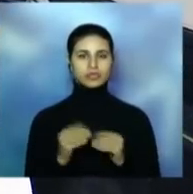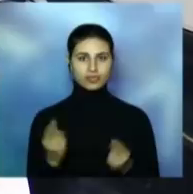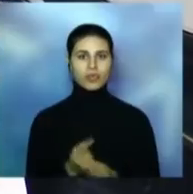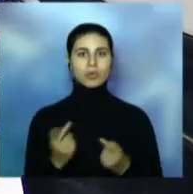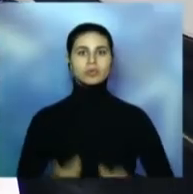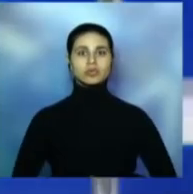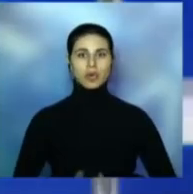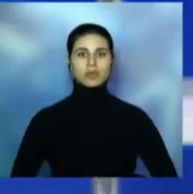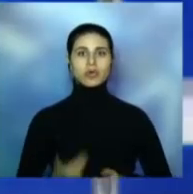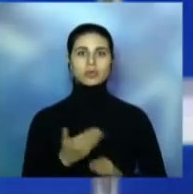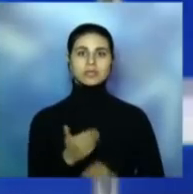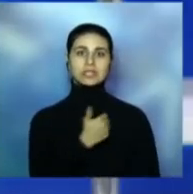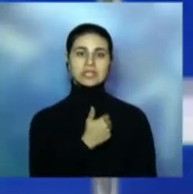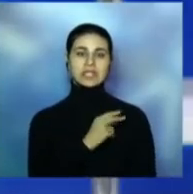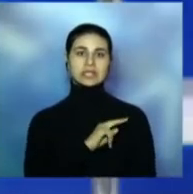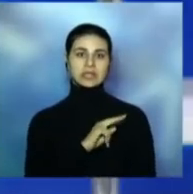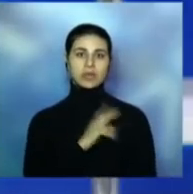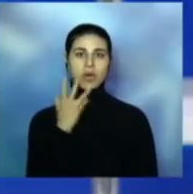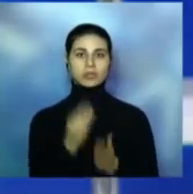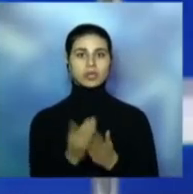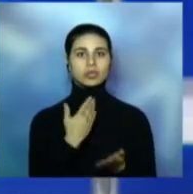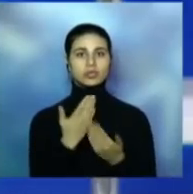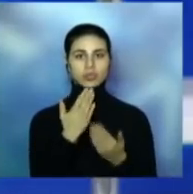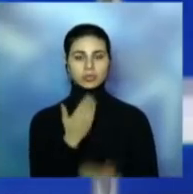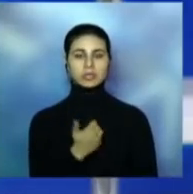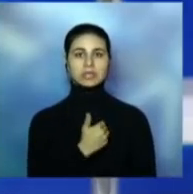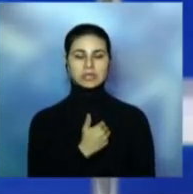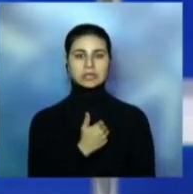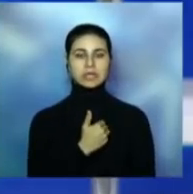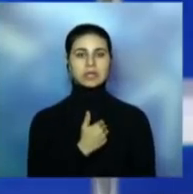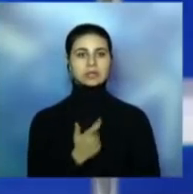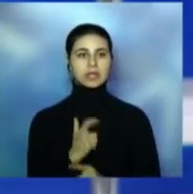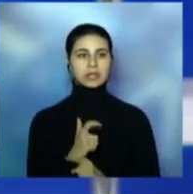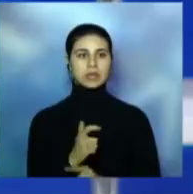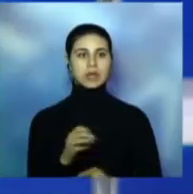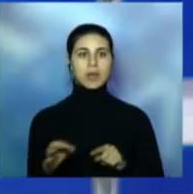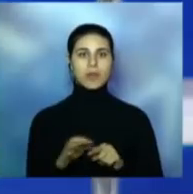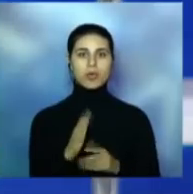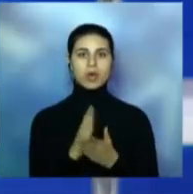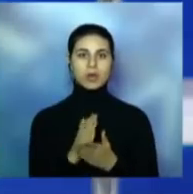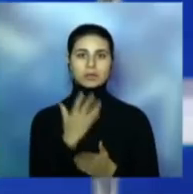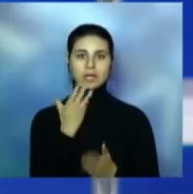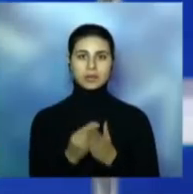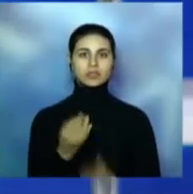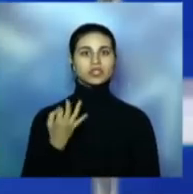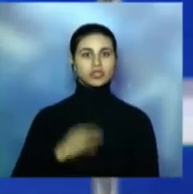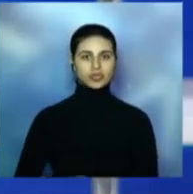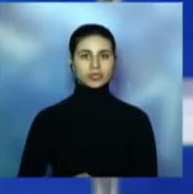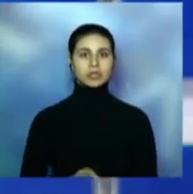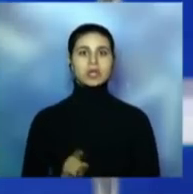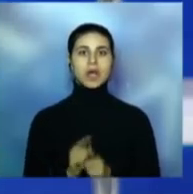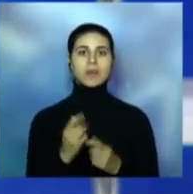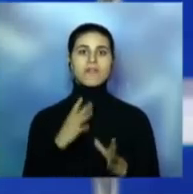ცხოვრებით ცხოვრობს. Გინდა სასიყვარულო და პირად ურთიერთობებში, გინდა არაჩვეულებრივი მეუღლე ჰყავს, არაჩვეულებრივი შვილი,